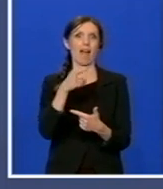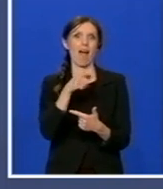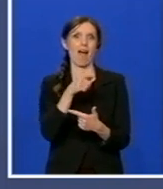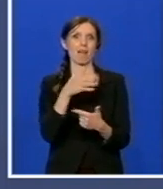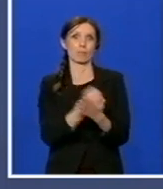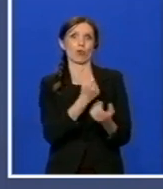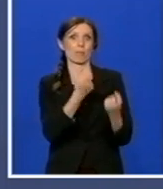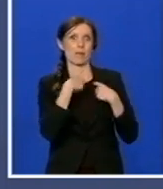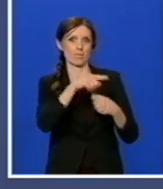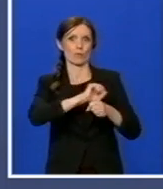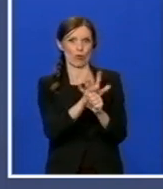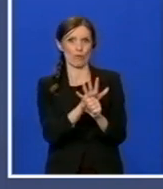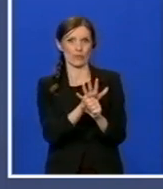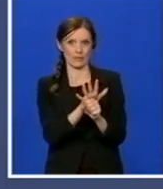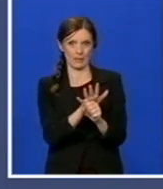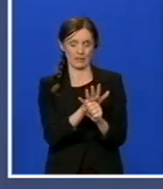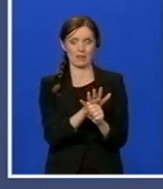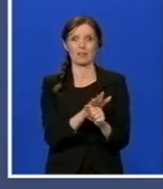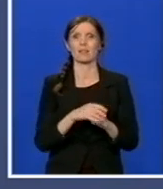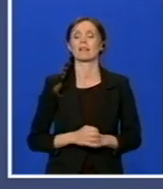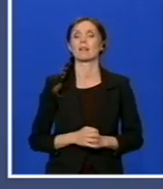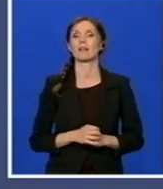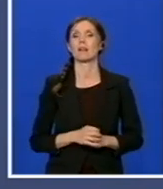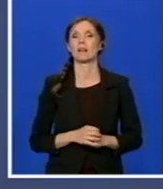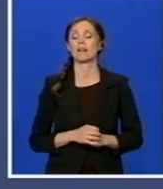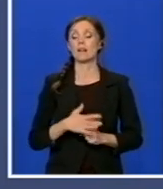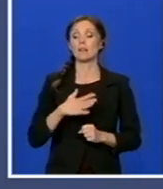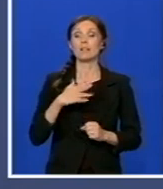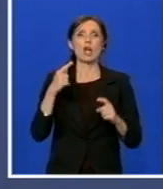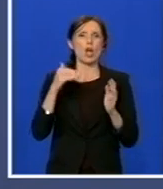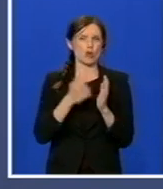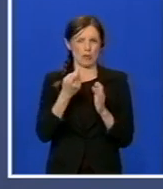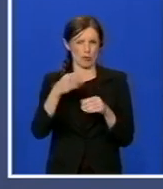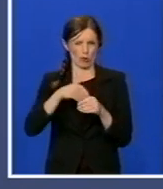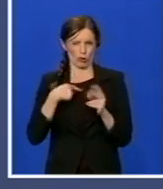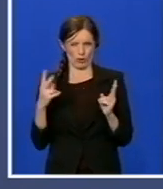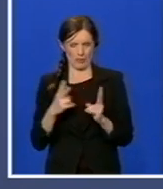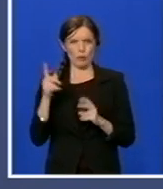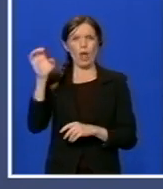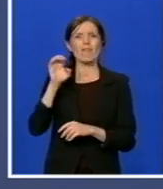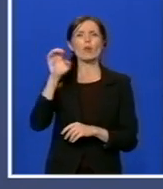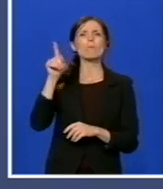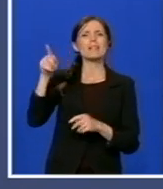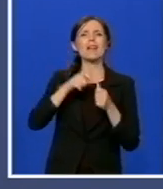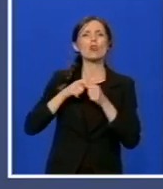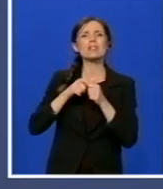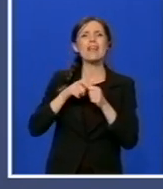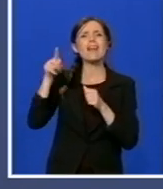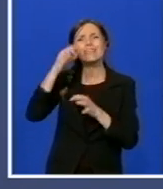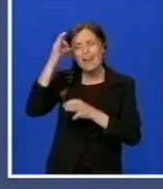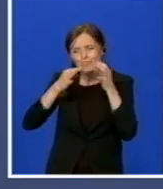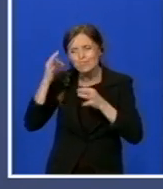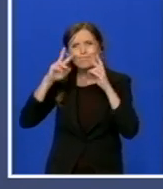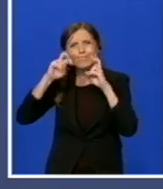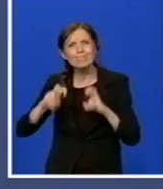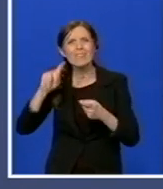infekcije. Samo još evo kratko, Evropska asocijacija za studije o gojaznosti je istakla da